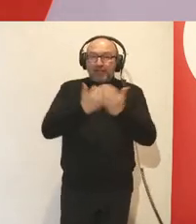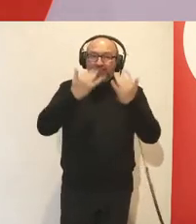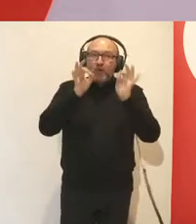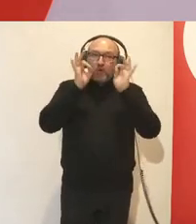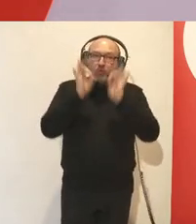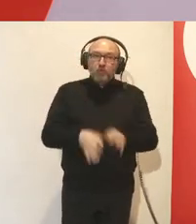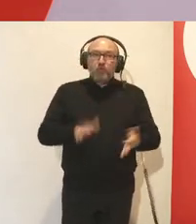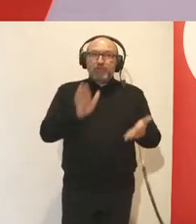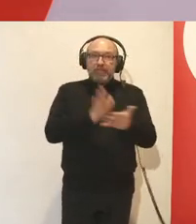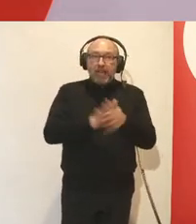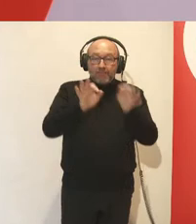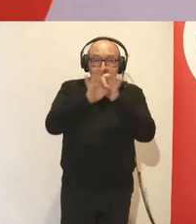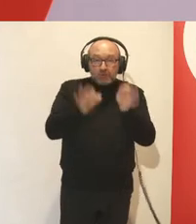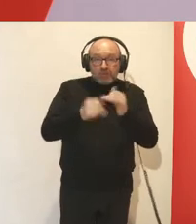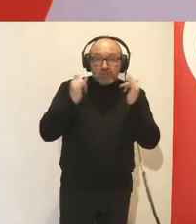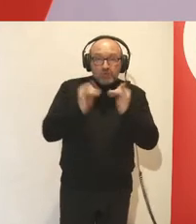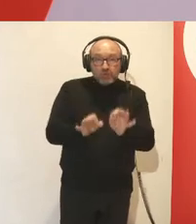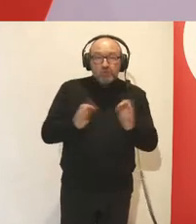funktioniert